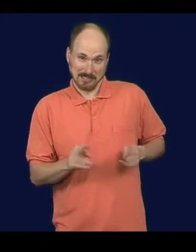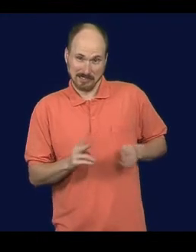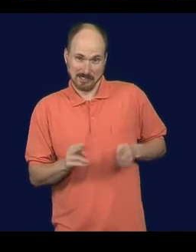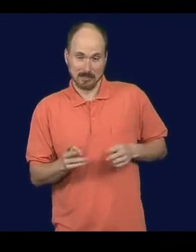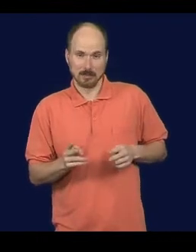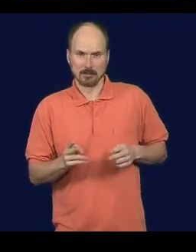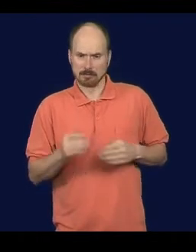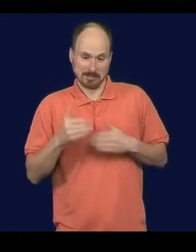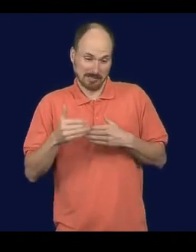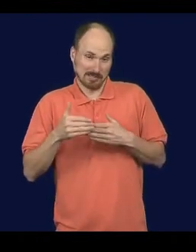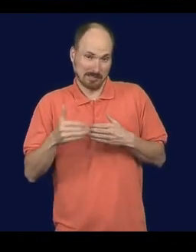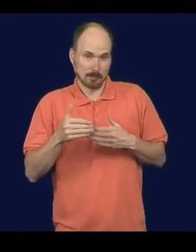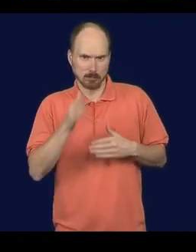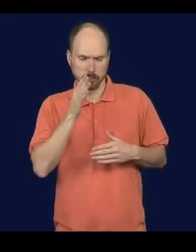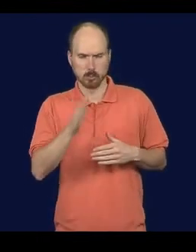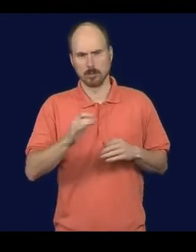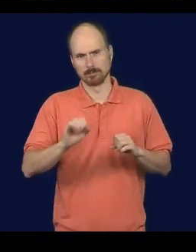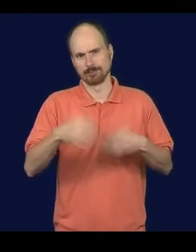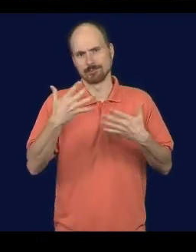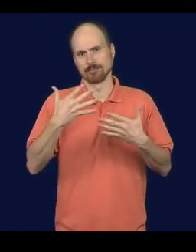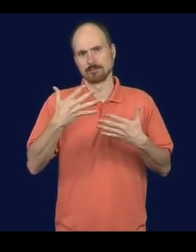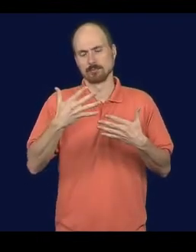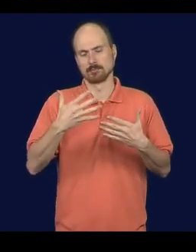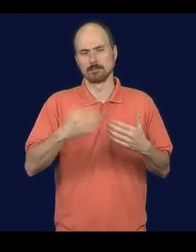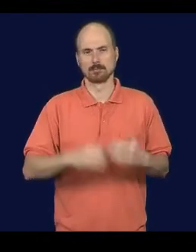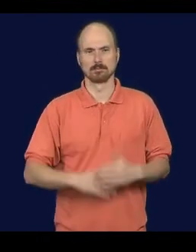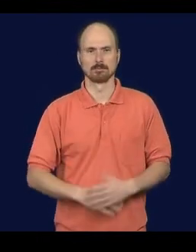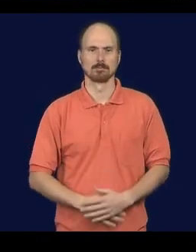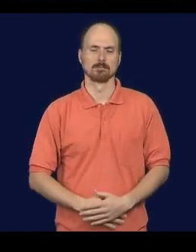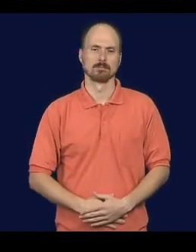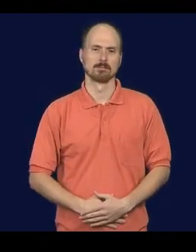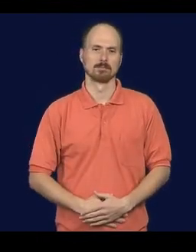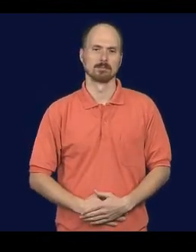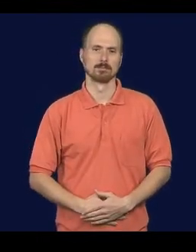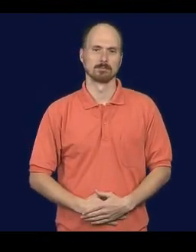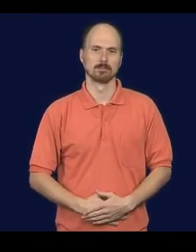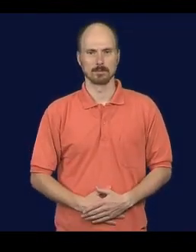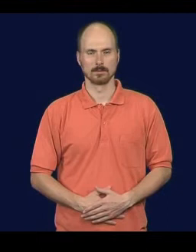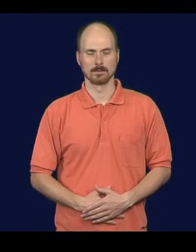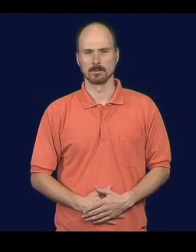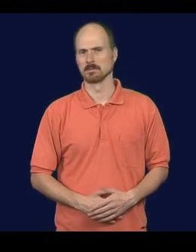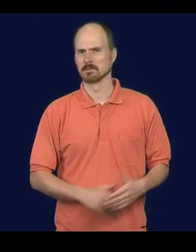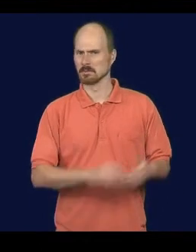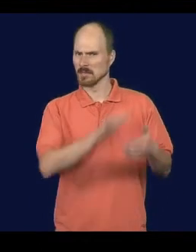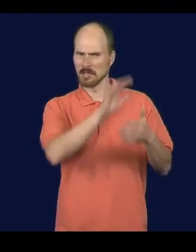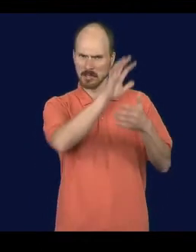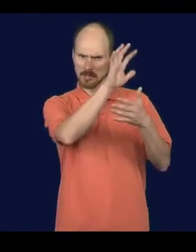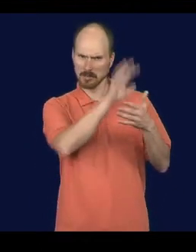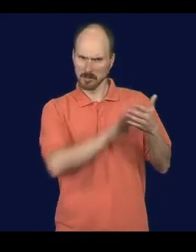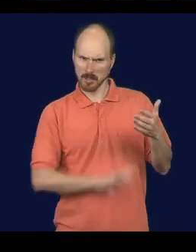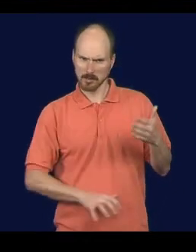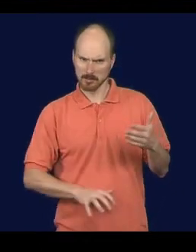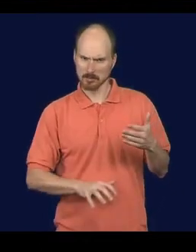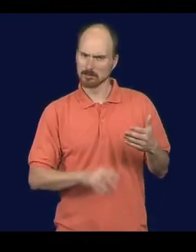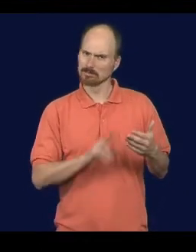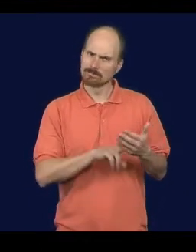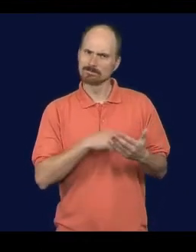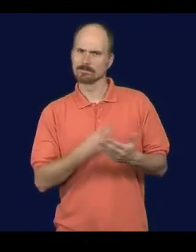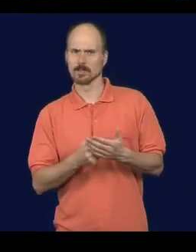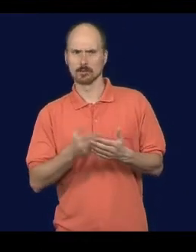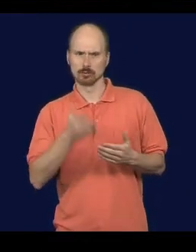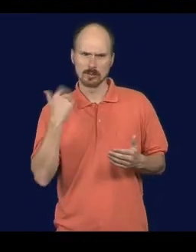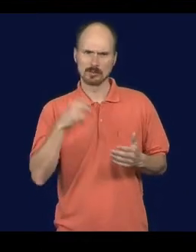nadšení. Děkuji za dotaz. Tak začalo to vlastně na vysoké škole a tohle byla moje diplomová